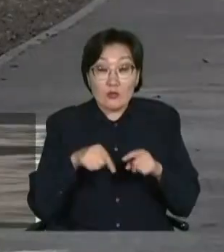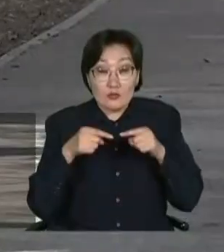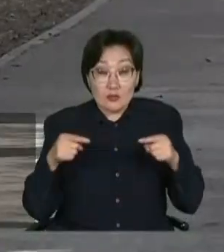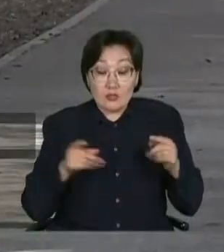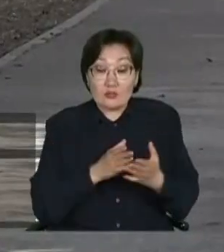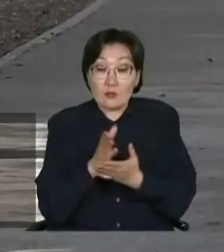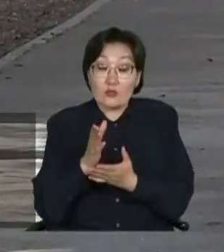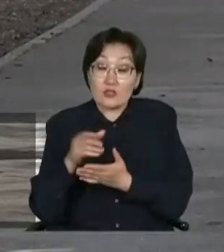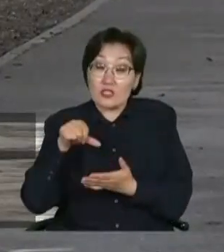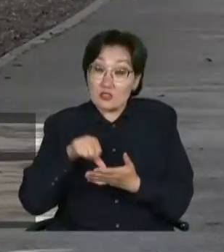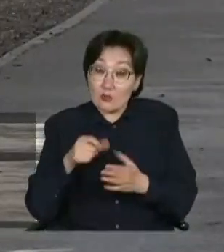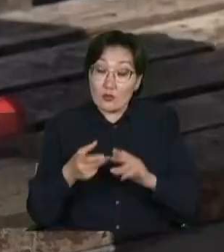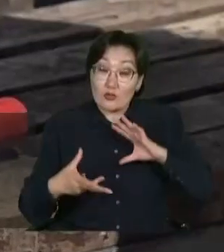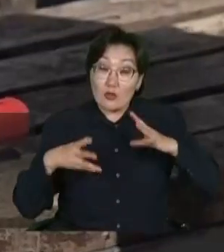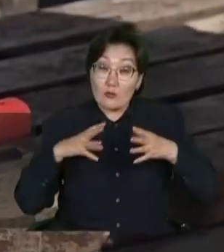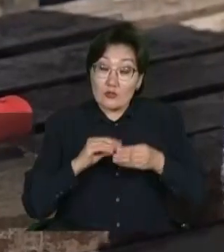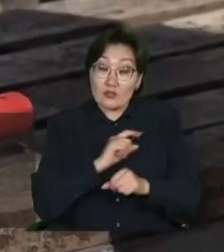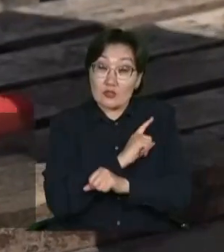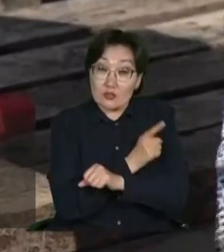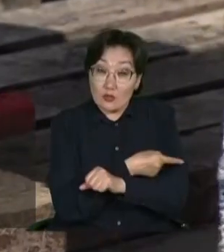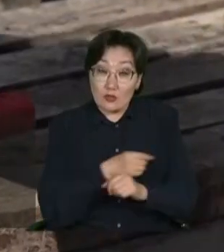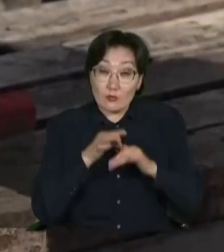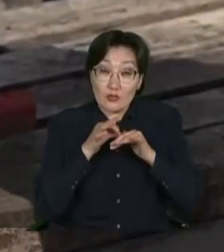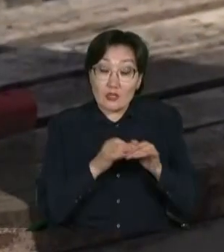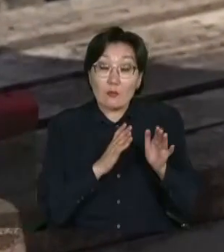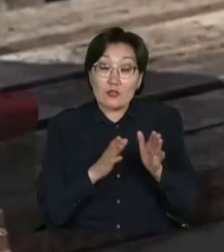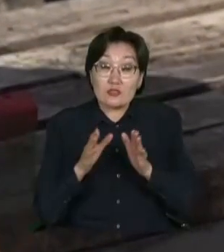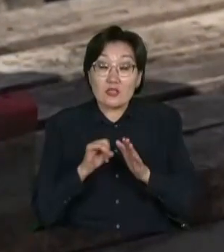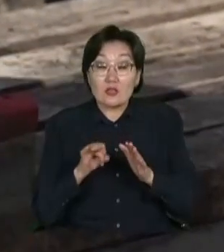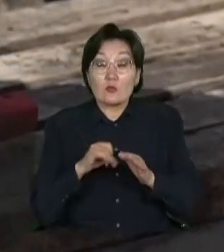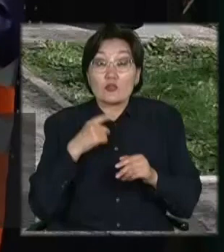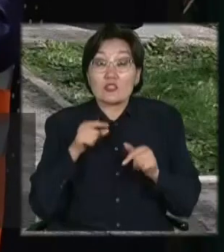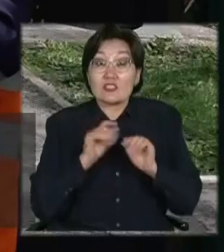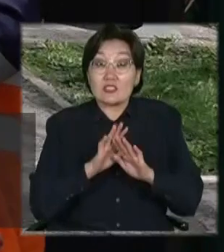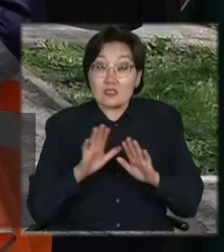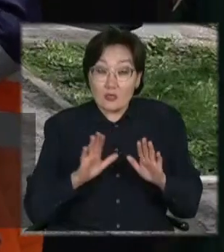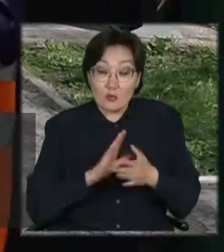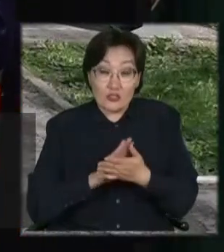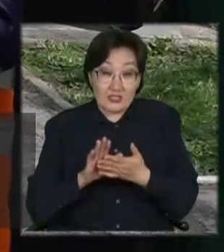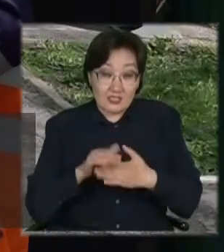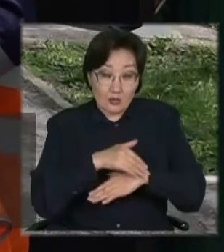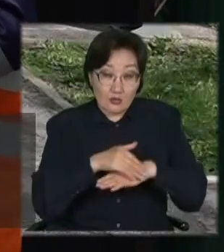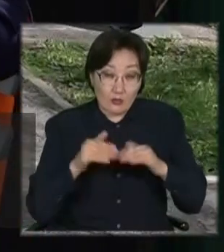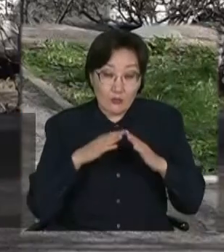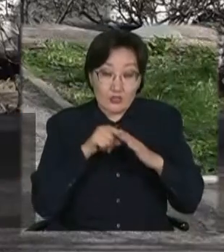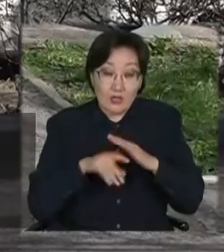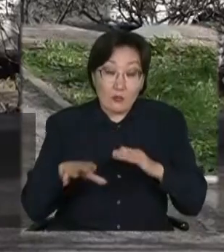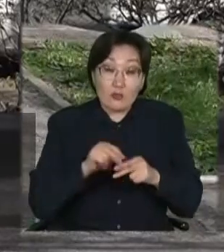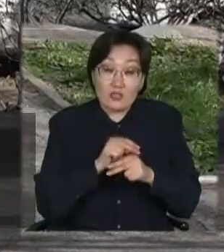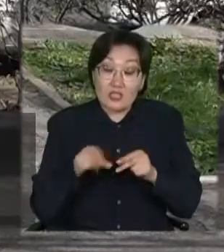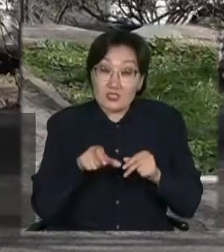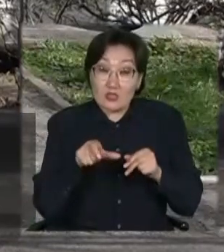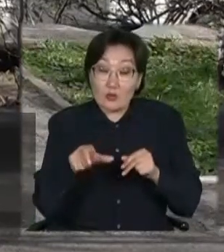сфер деятельности, которые общими усилиями наводят в городе порядок. И речь здесь не только об очистке улиц и дворов, но и ремонте